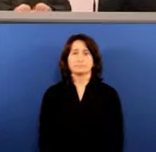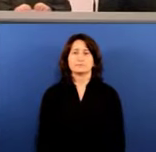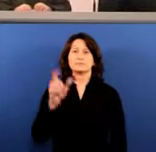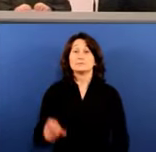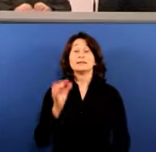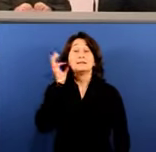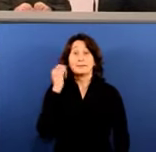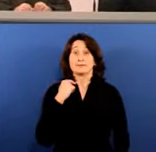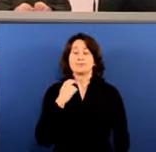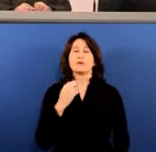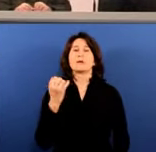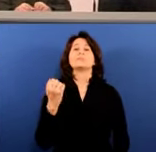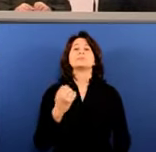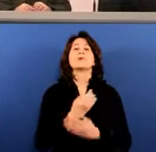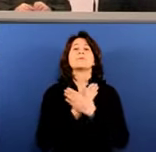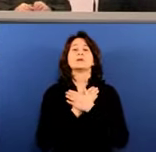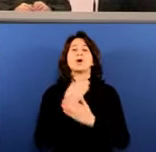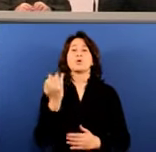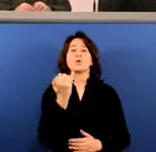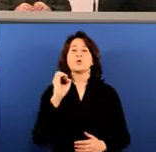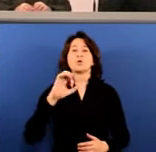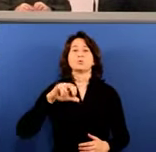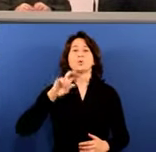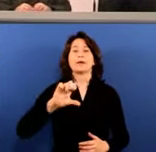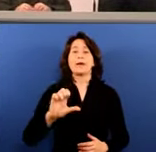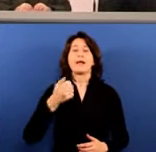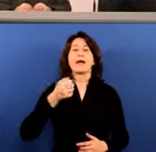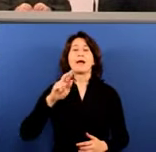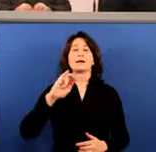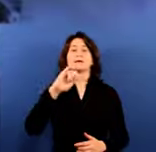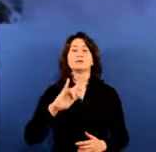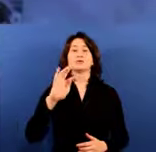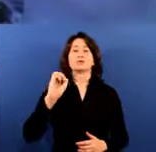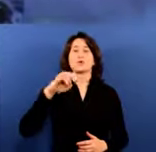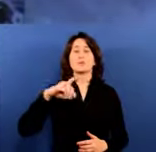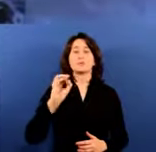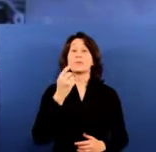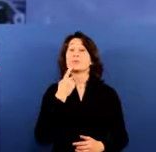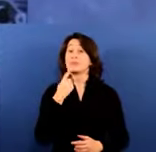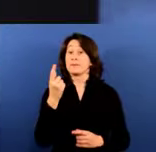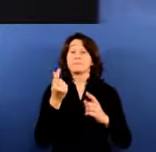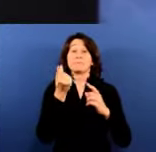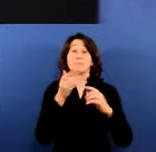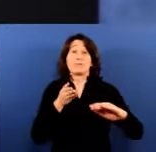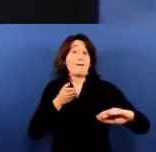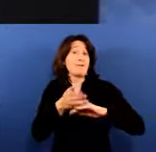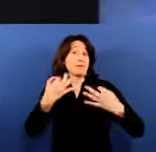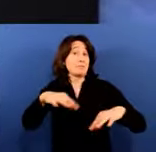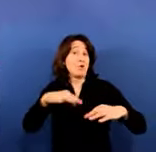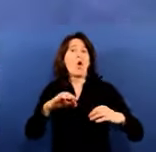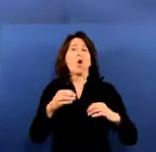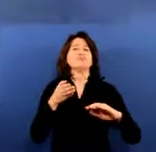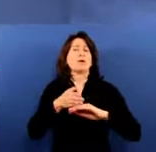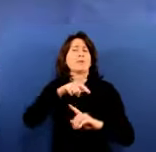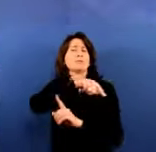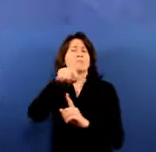ditugu. Aratuzteekin batera gainera, Osvaldo Golijoven, Isaak Itxuaren ametsak eta errezuak lanaz